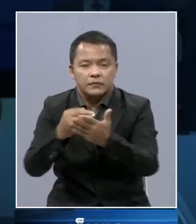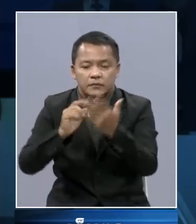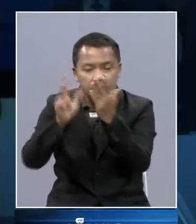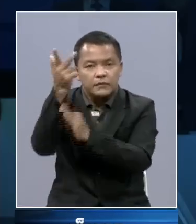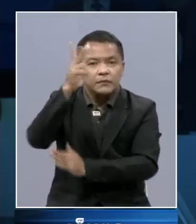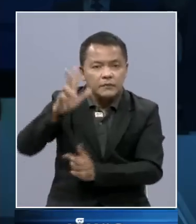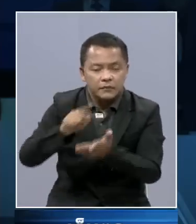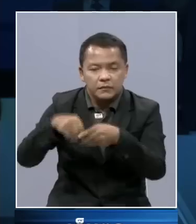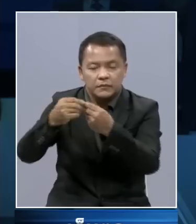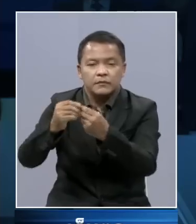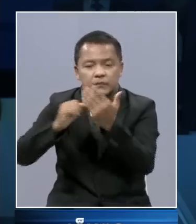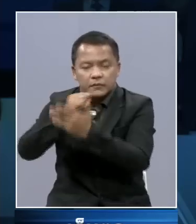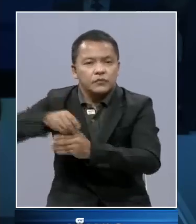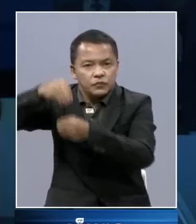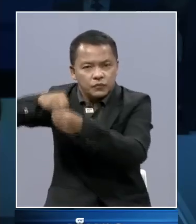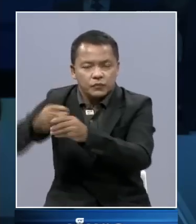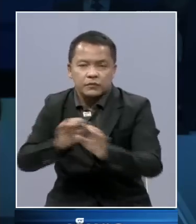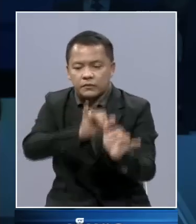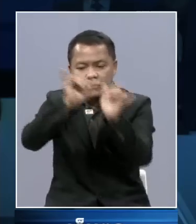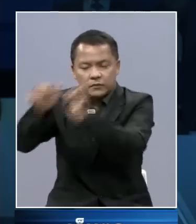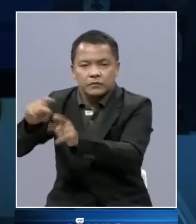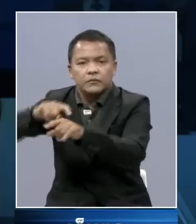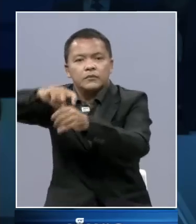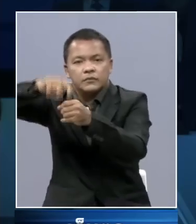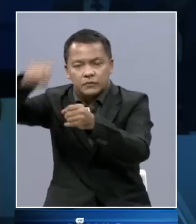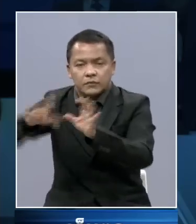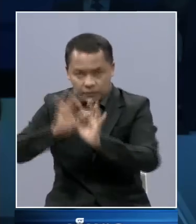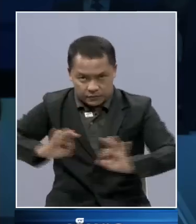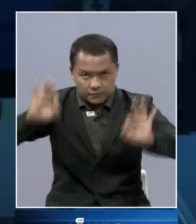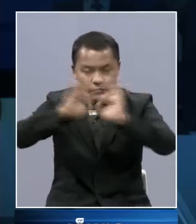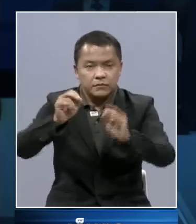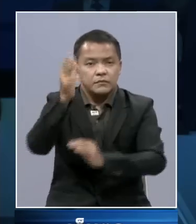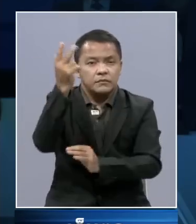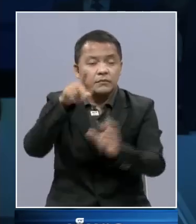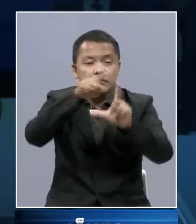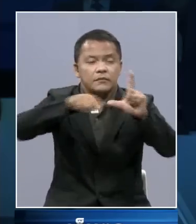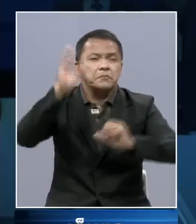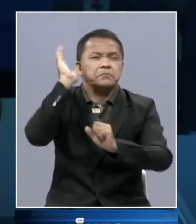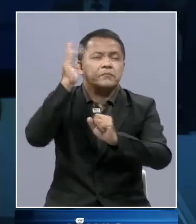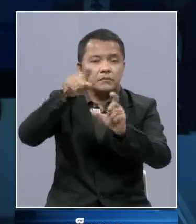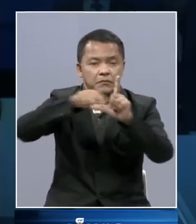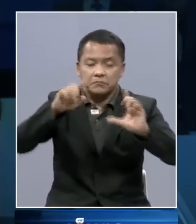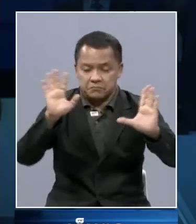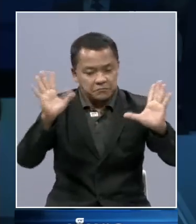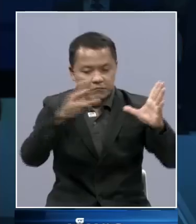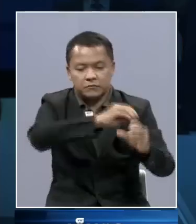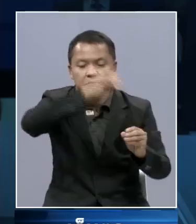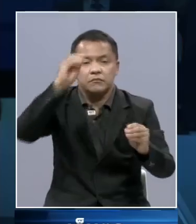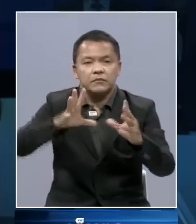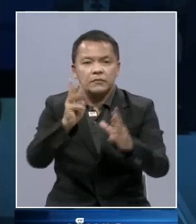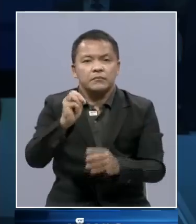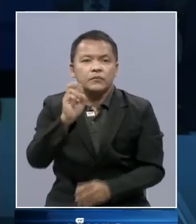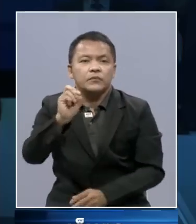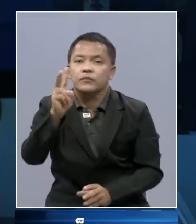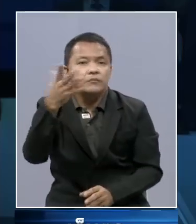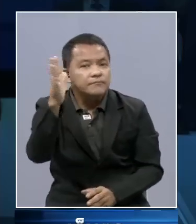ากลับเข้าสู่บัญชียาเสพติดก็จะเห็นได้นะครับว่าประเด็นหลักๆสำคัญที่ก้าวไกลเคยหาเสียงเอาไว้เนี่ยไม่ถูกบรรจุอยู่ใน MOU